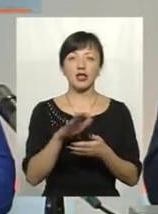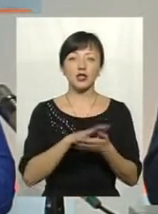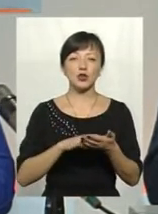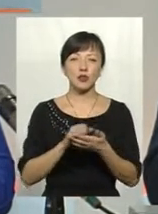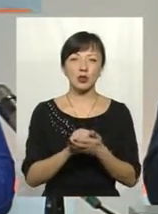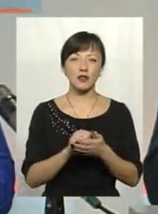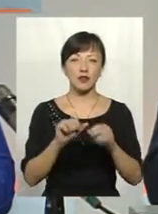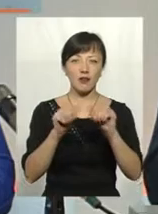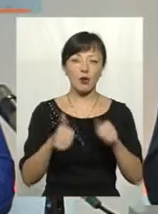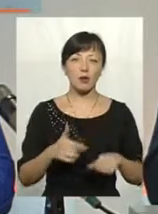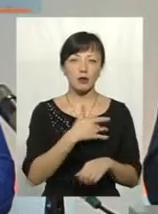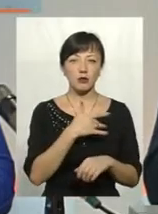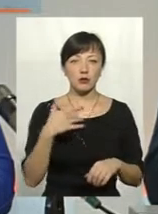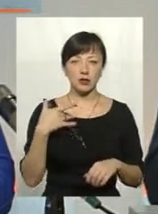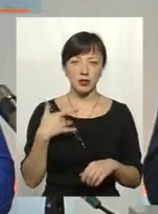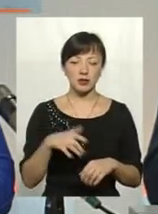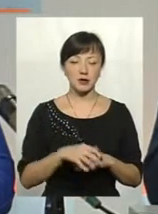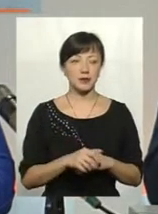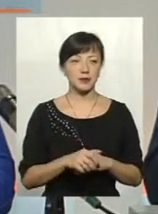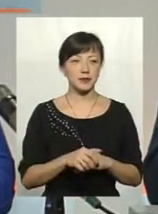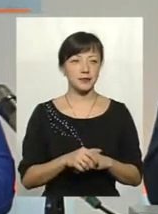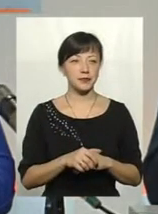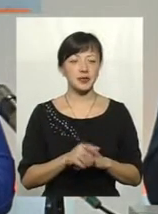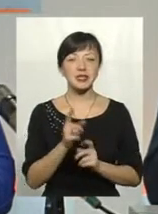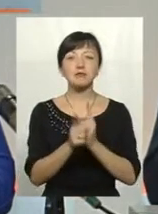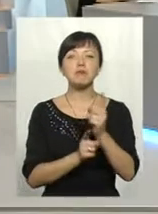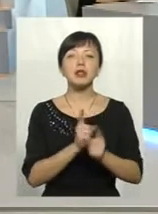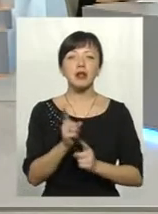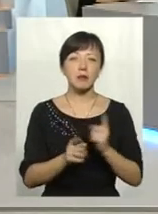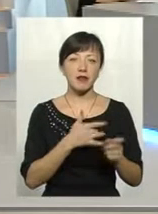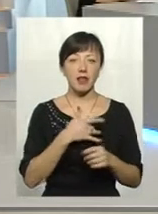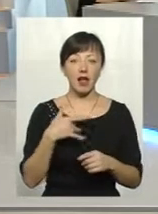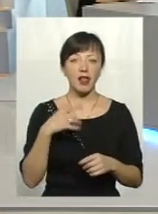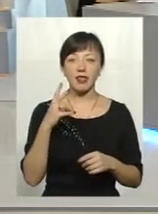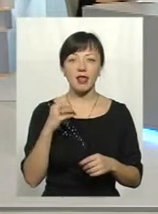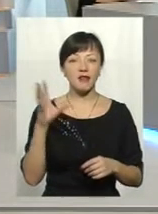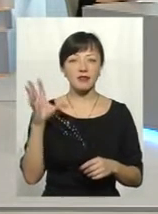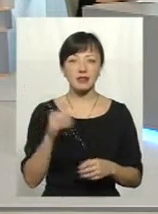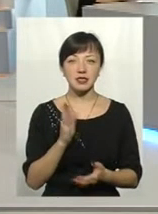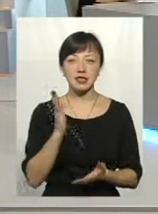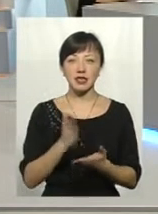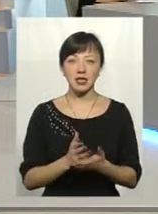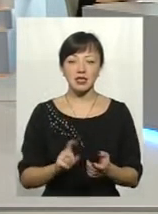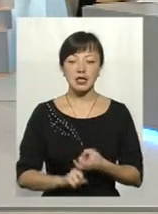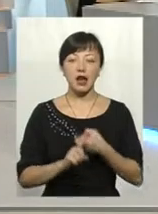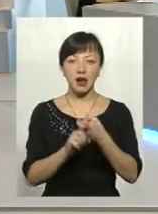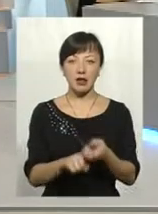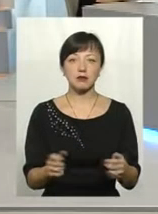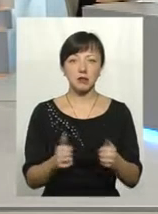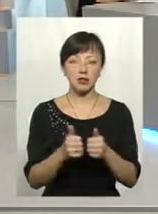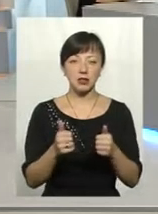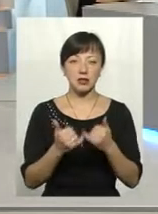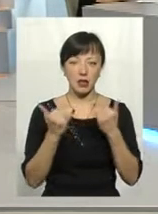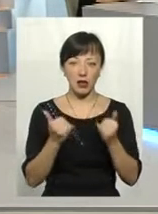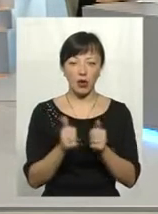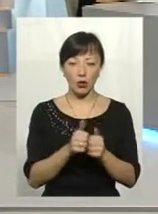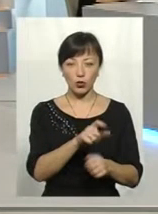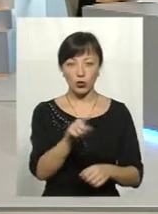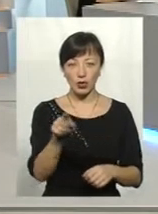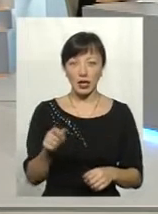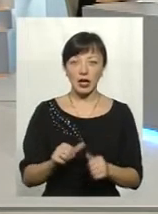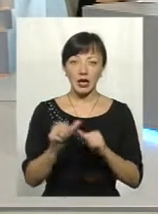туберкульоз легень з деструкцією. Але не всі вони є заразними для оточуючих, тому що крім хворих на